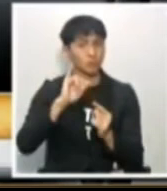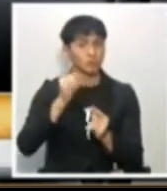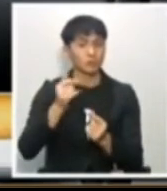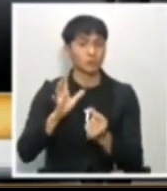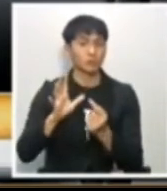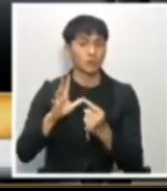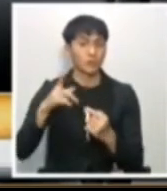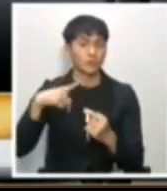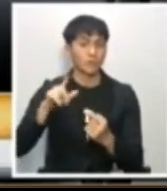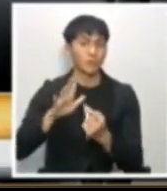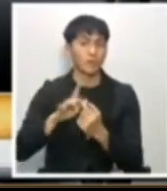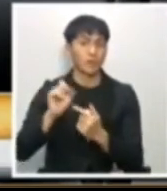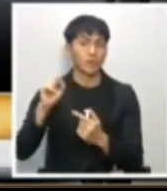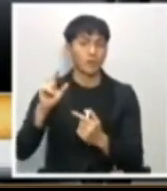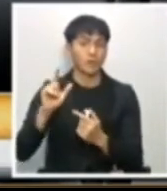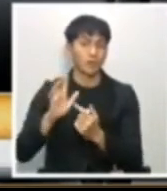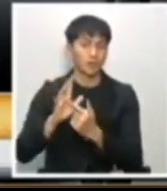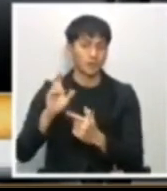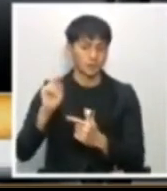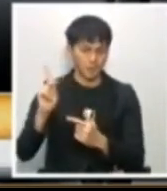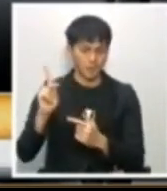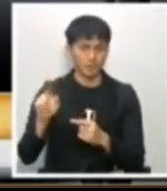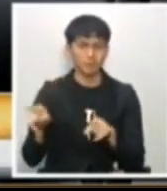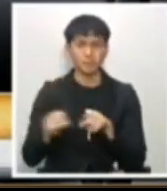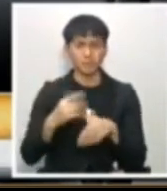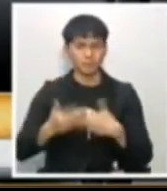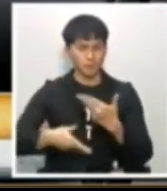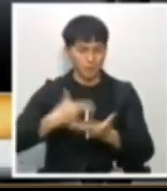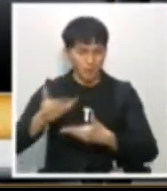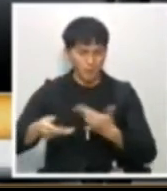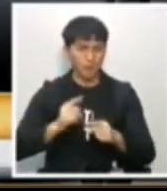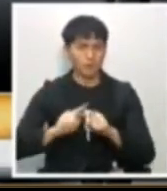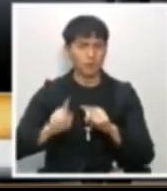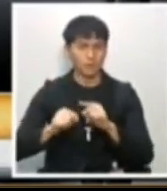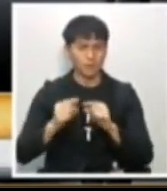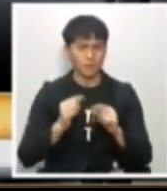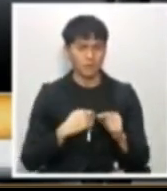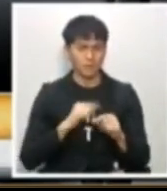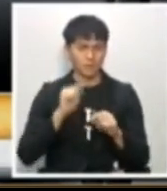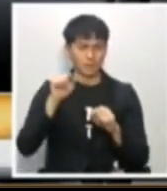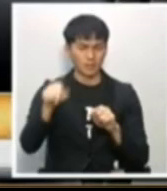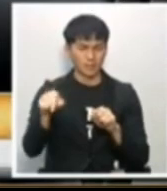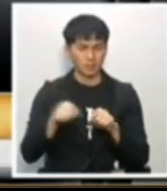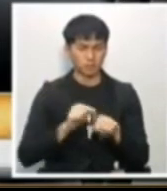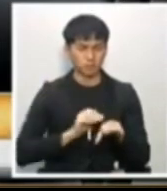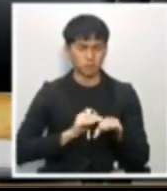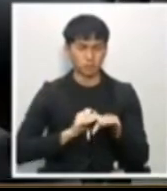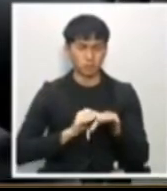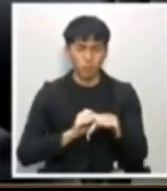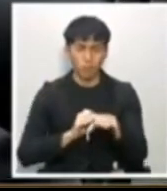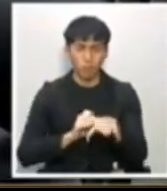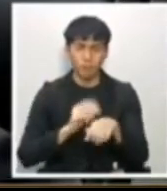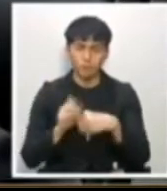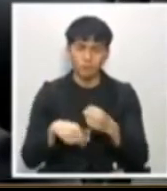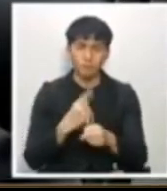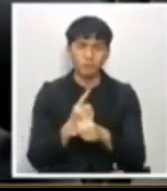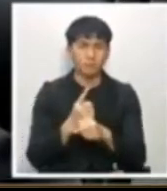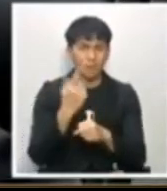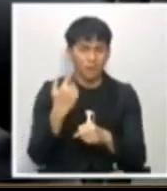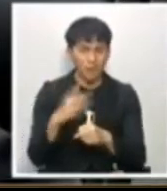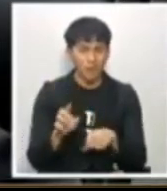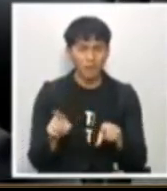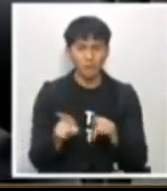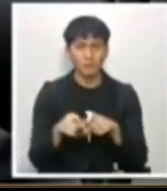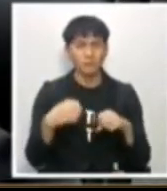ทางสายหลักเส้นทางสายเศรษฐกิจแต่เฉพาะการซ่อมแซมผิวจราจรฝั่งเดียวท่านประธานใช้เวลาเกือบปีแล้วค่ะแล้วเนี่ยล่